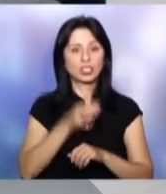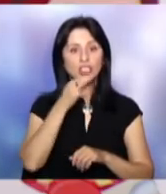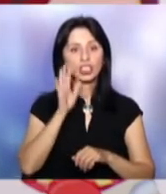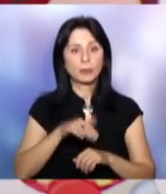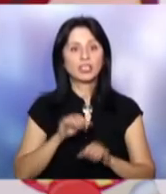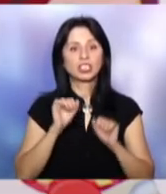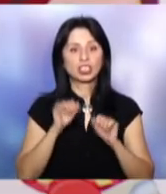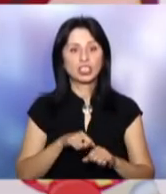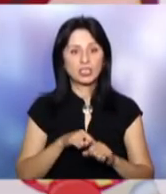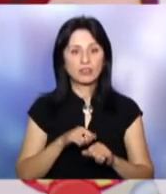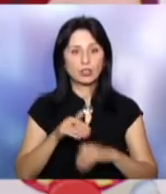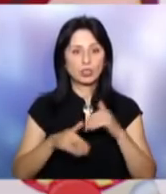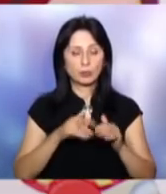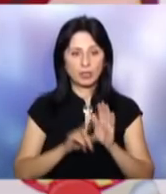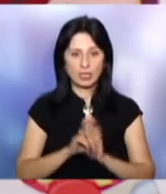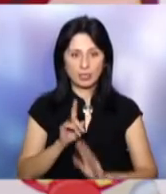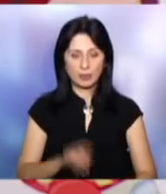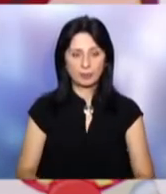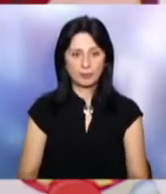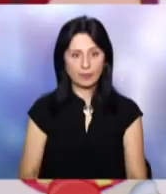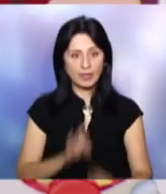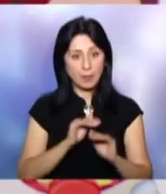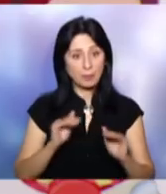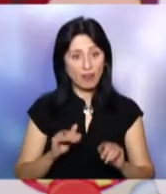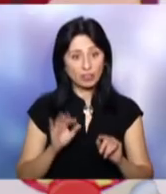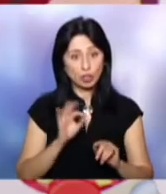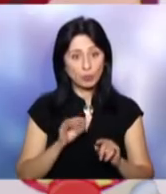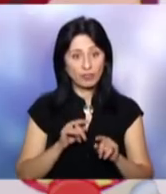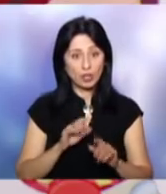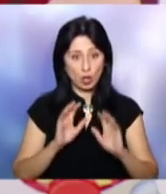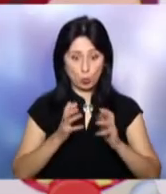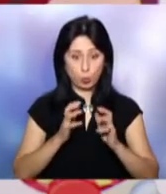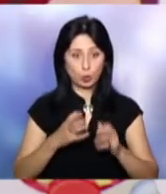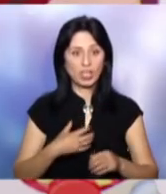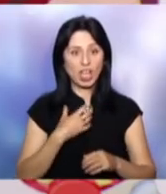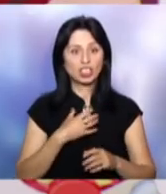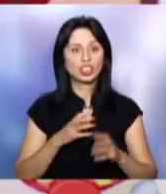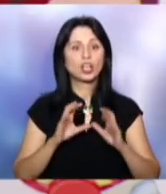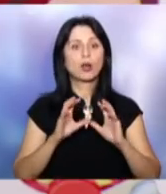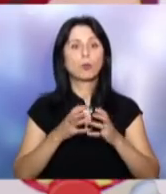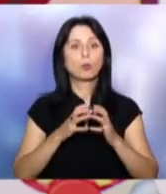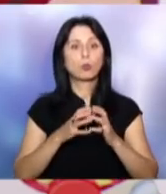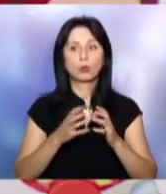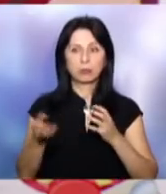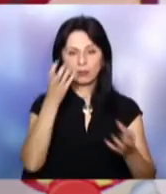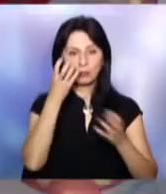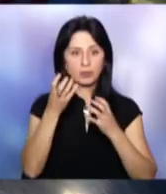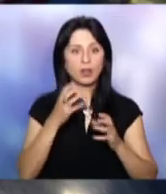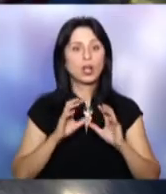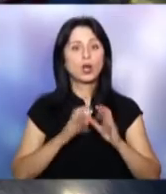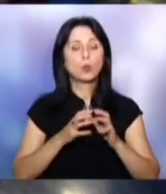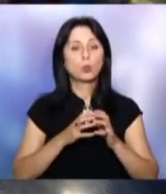უკვე შეიძლება ცურვის დაწყება. ბავშვებთან მიმართებაში, რომელსაც ბურთის ეშინია და ზოგადად სფერული საგნები შიშია,